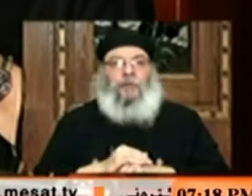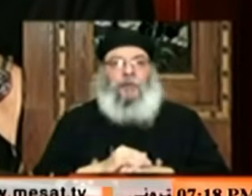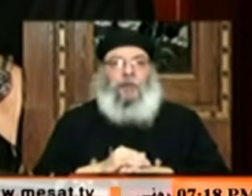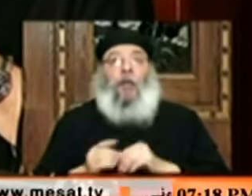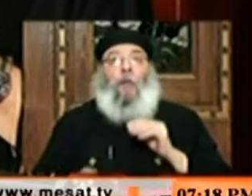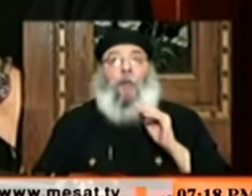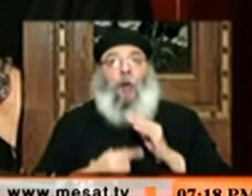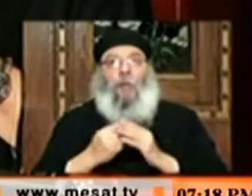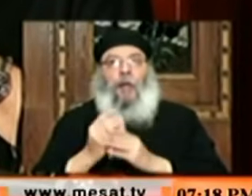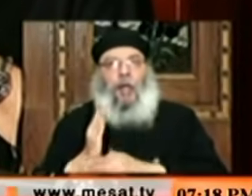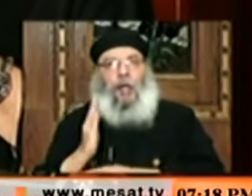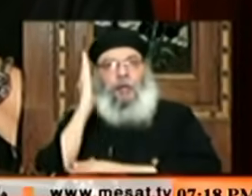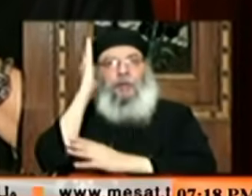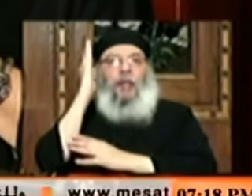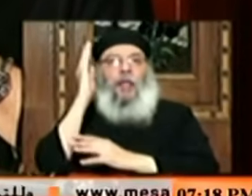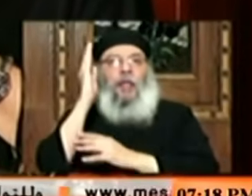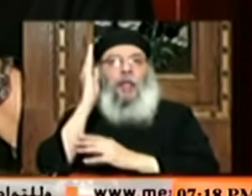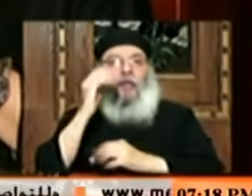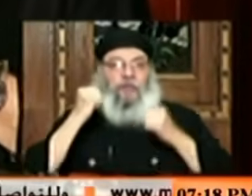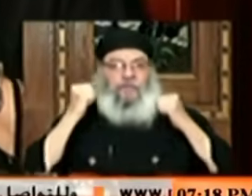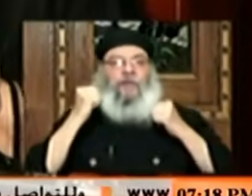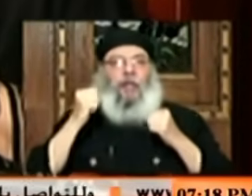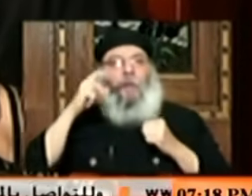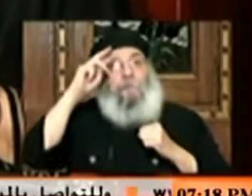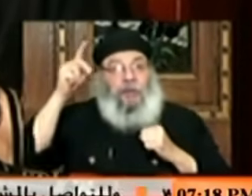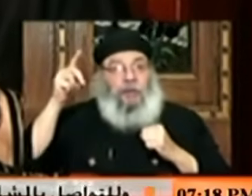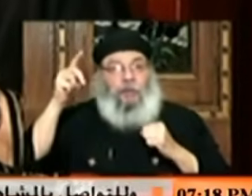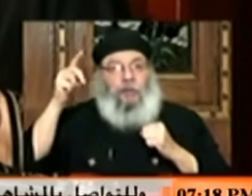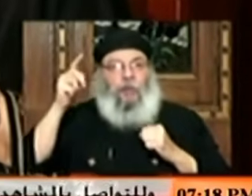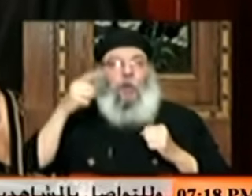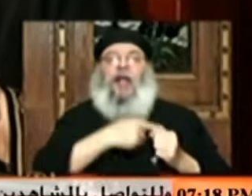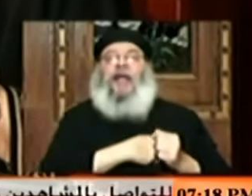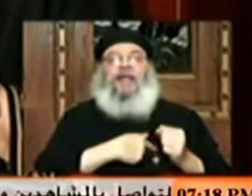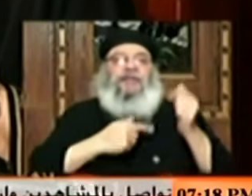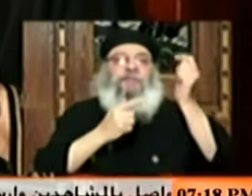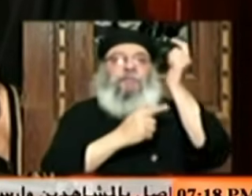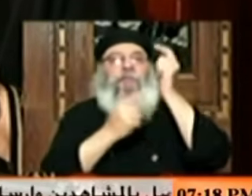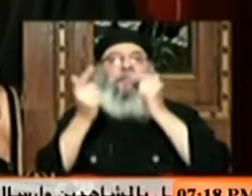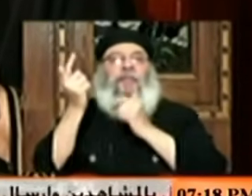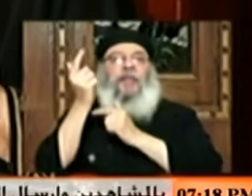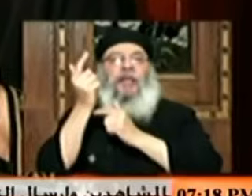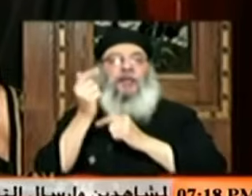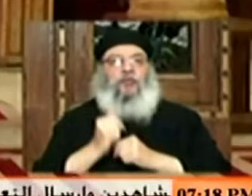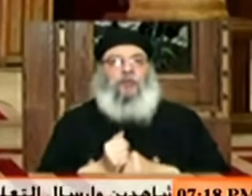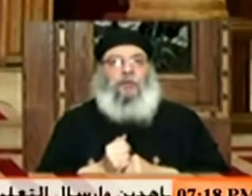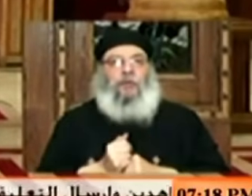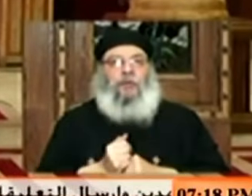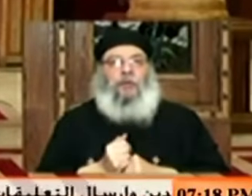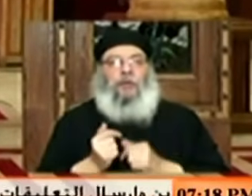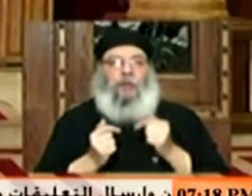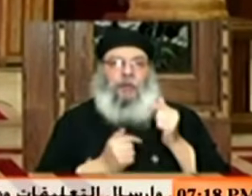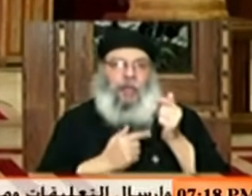الاستقامه والشفاء والصحه هو اسم المسيح او الاسم